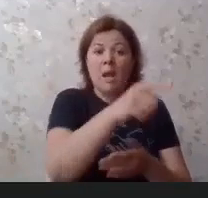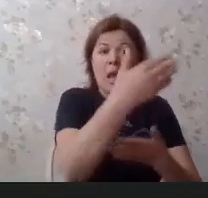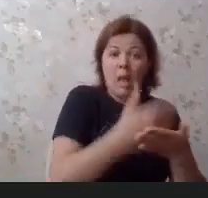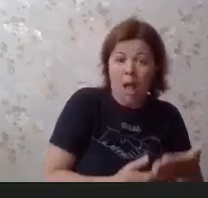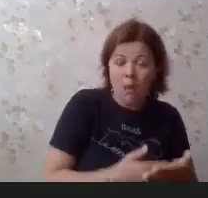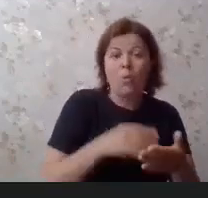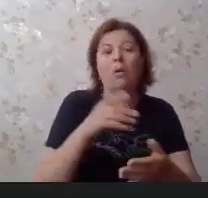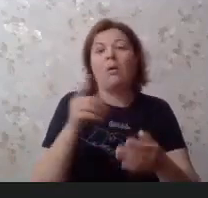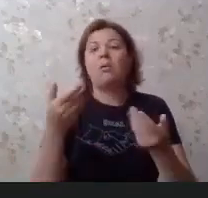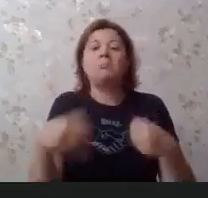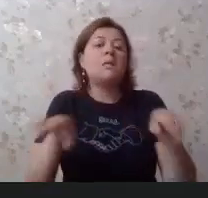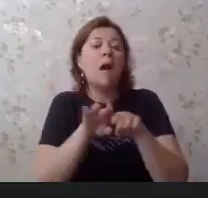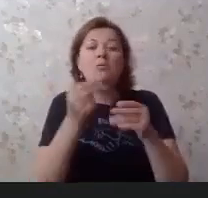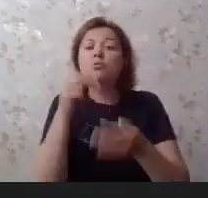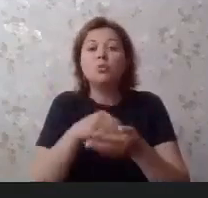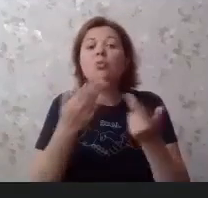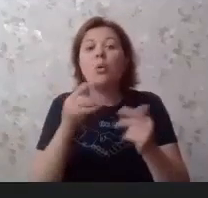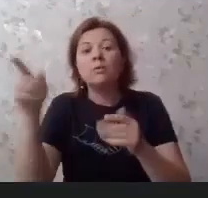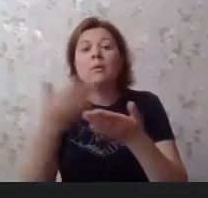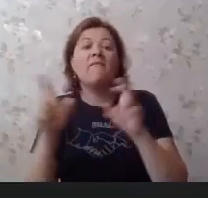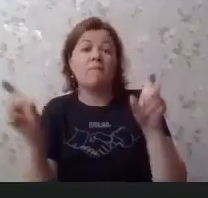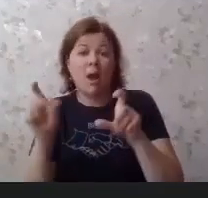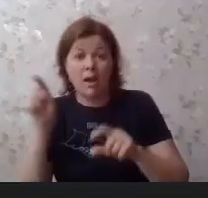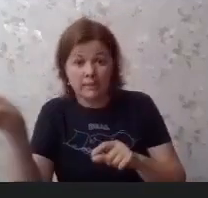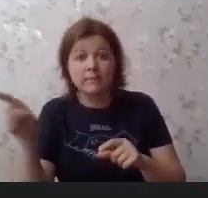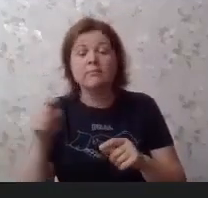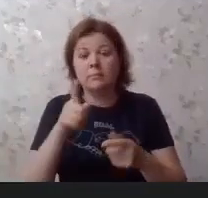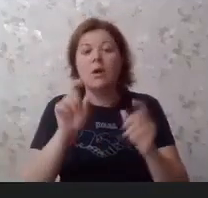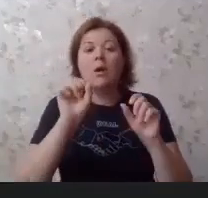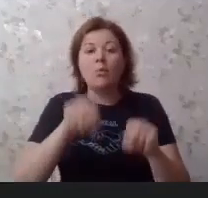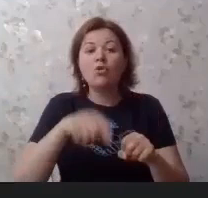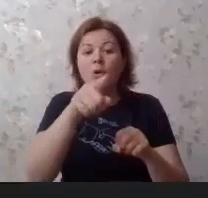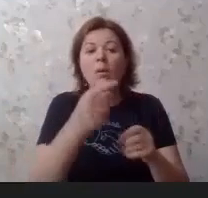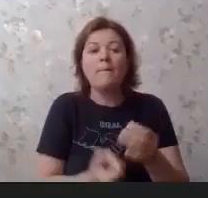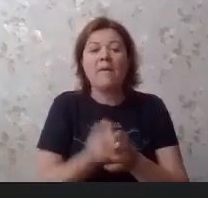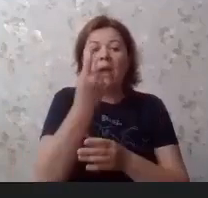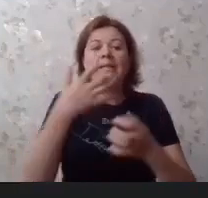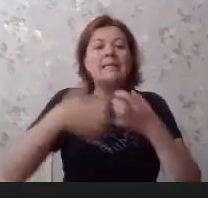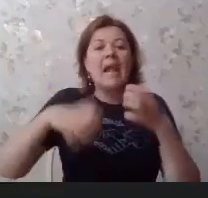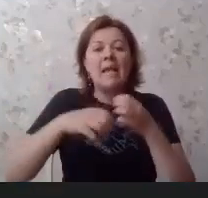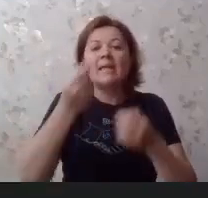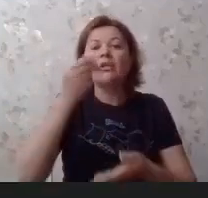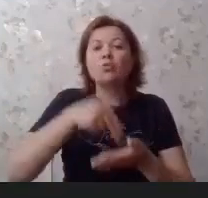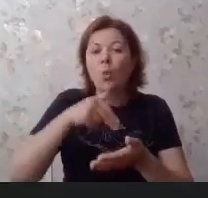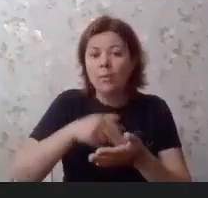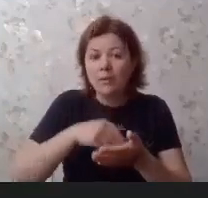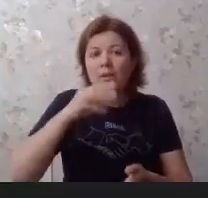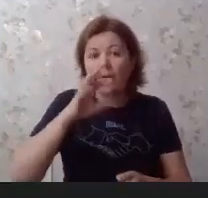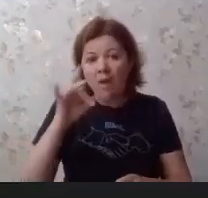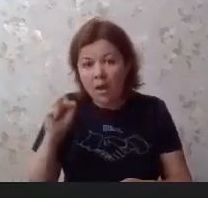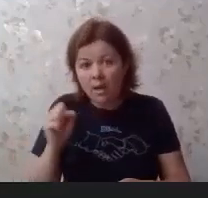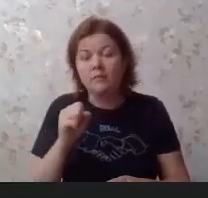Также под фото товара появится средняя цена за товар. Узнать текущую предельную